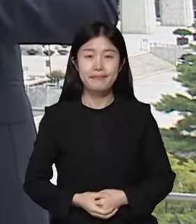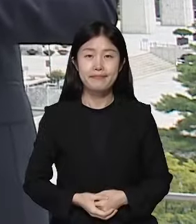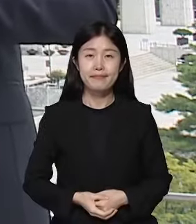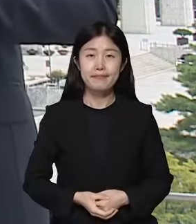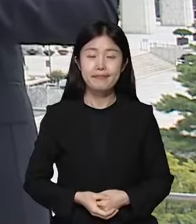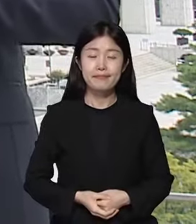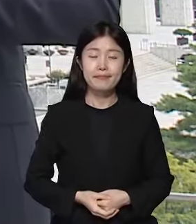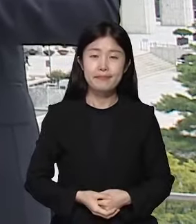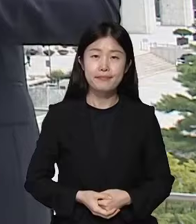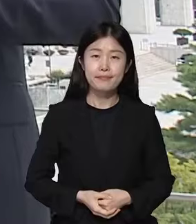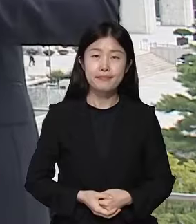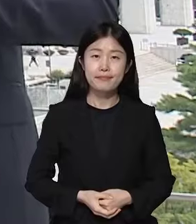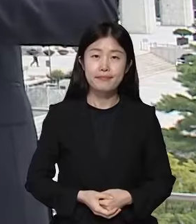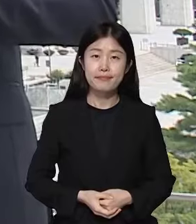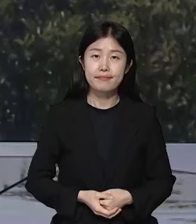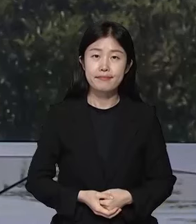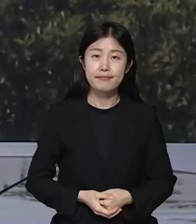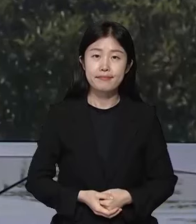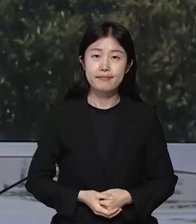KBC 이영길입니다.